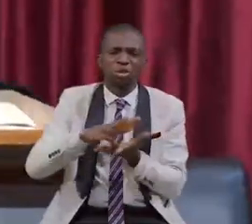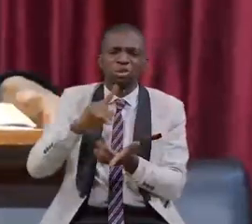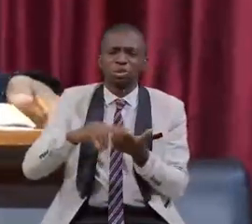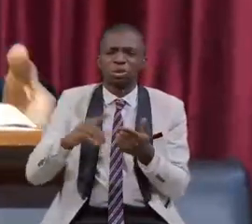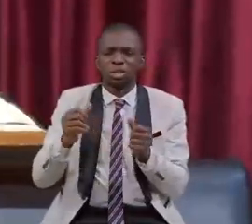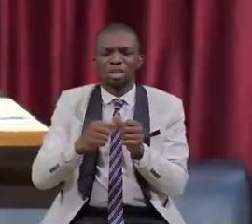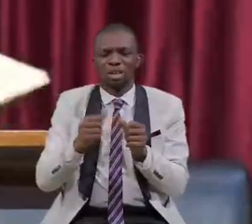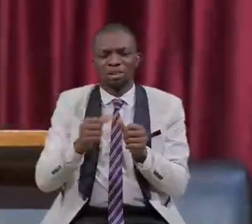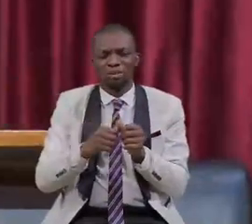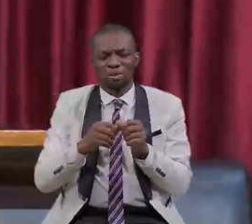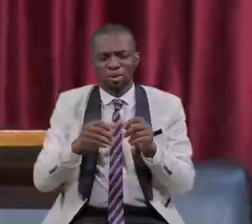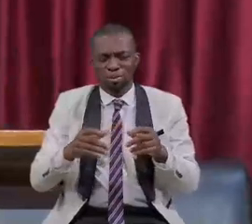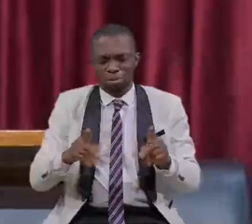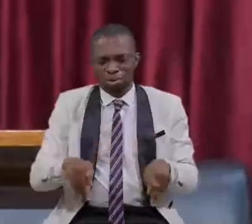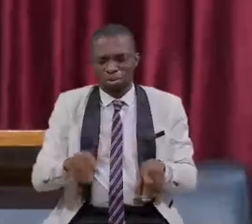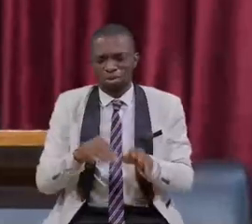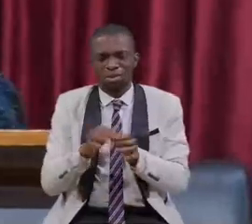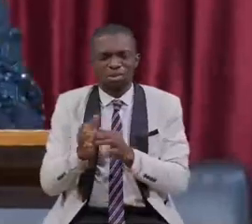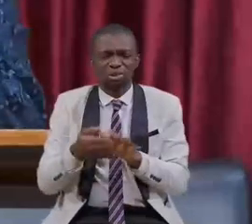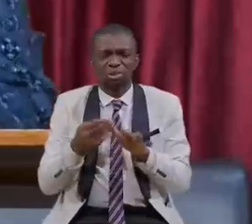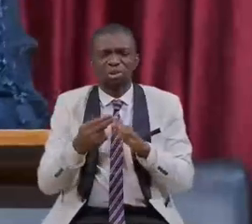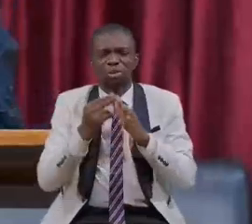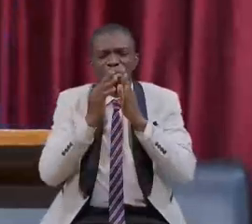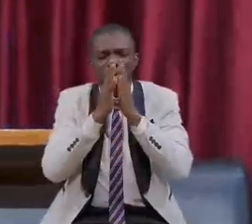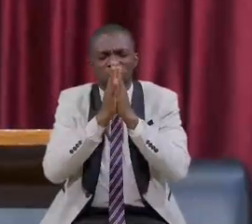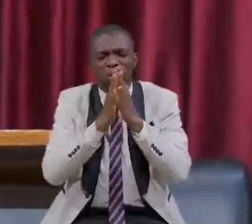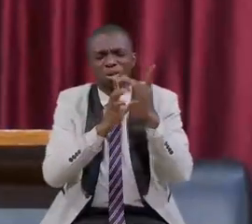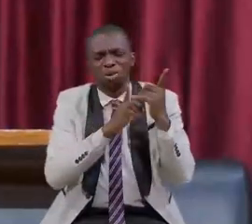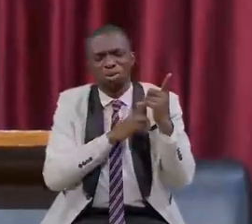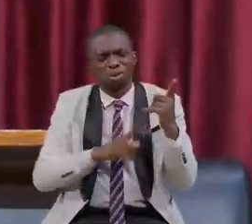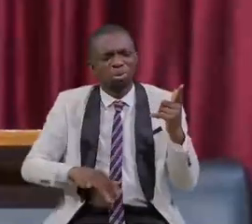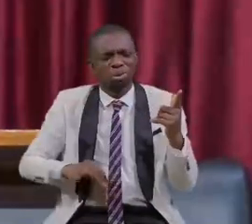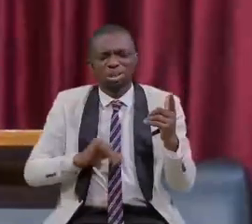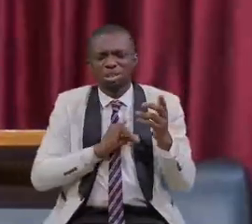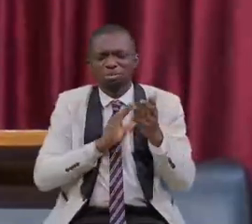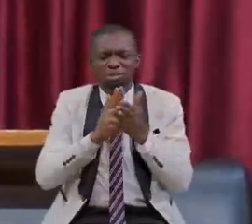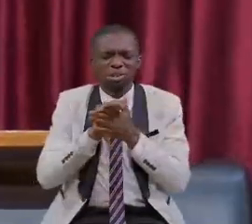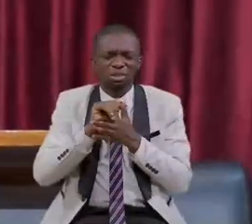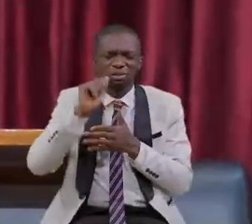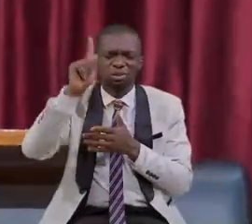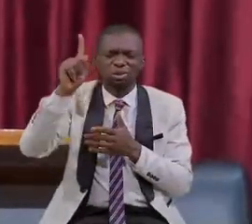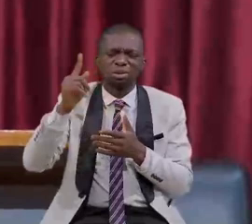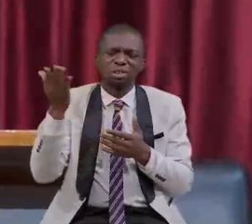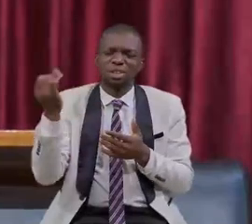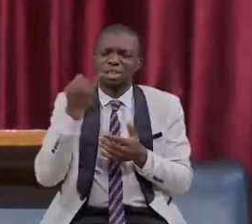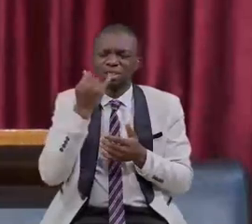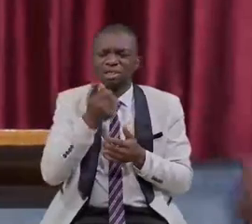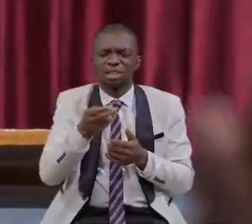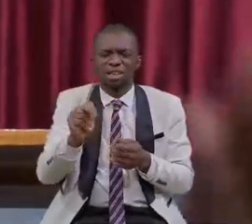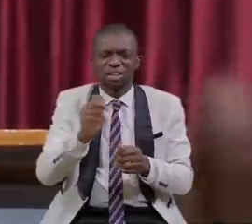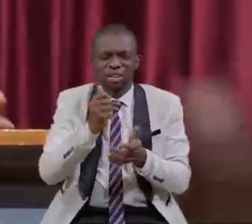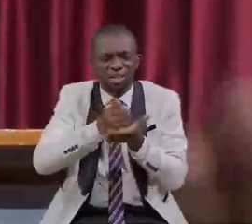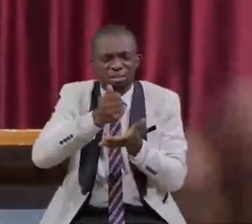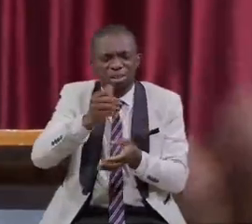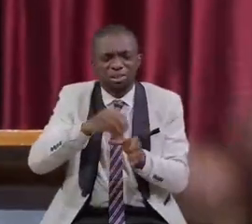Il faut dire, Seigneur, je crois. Il y a un amen dans votre vie. Quel que soit le problème, les défis que